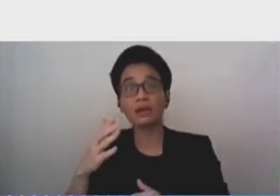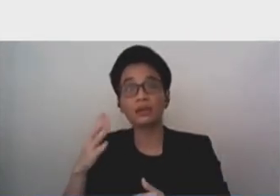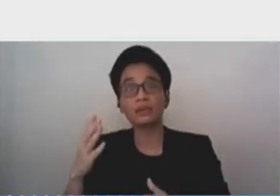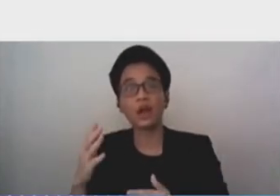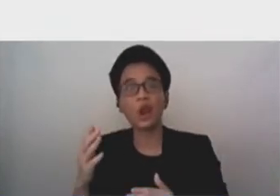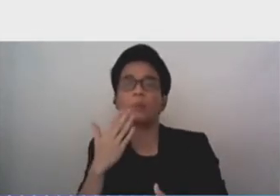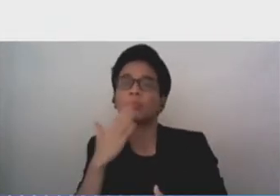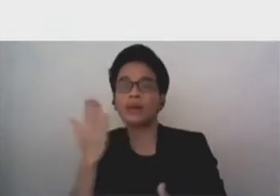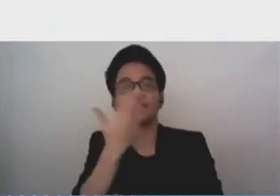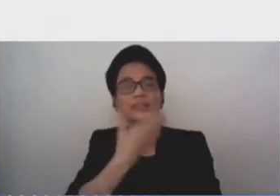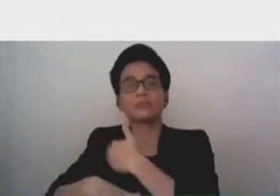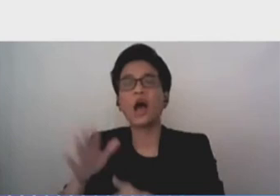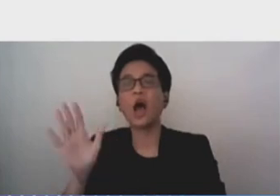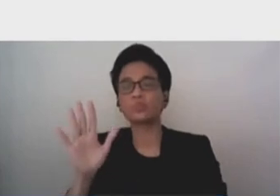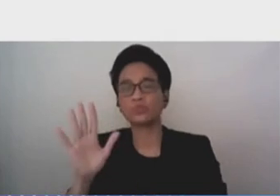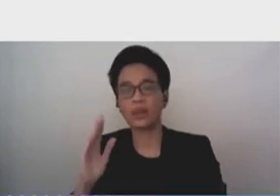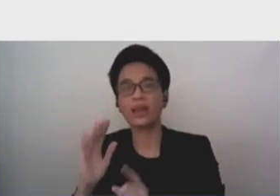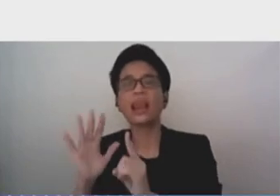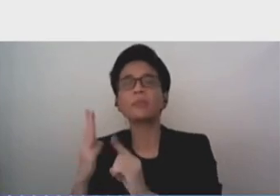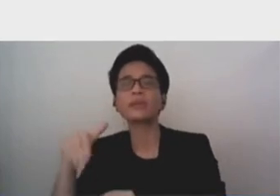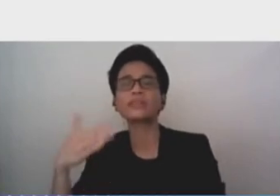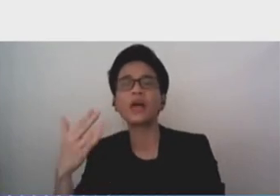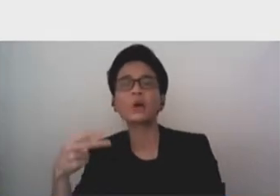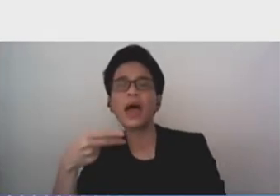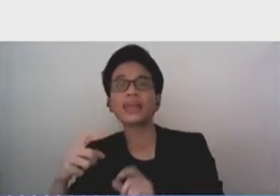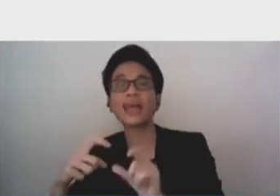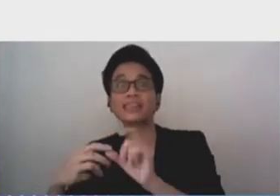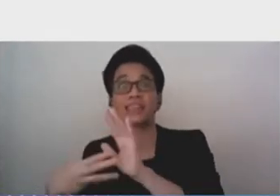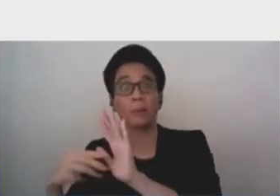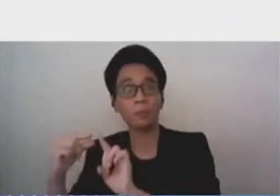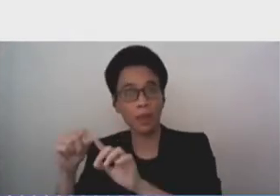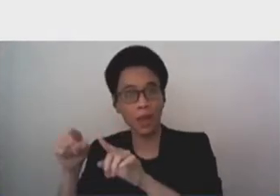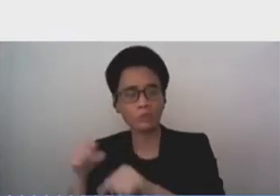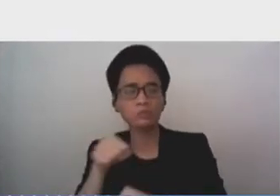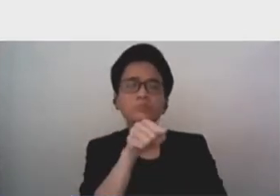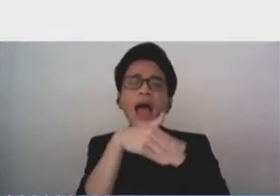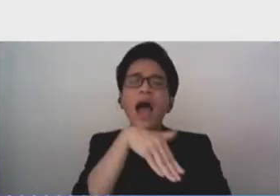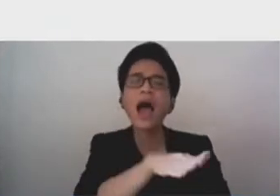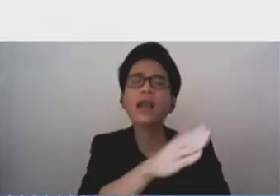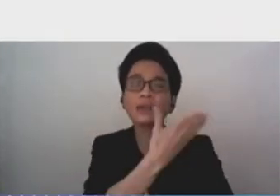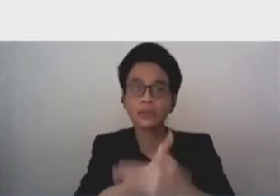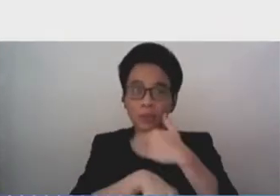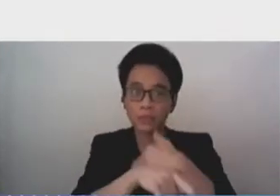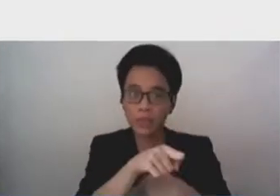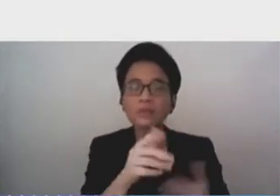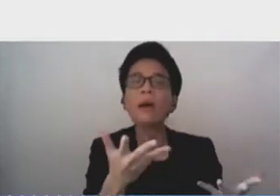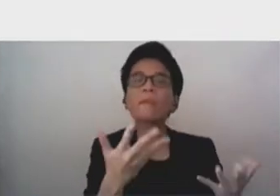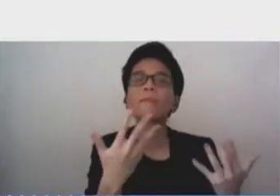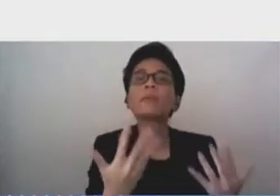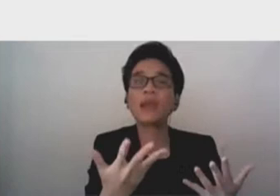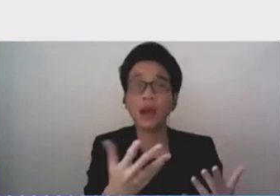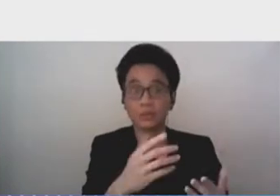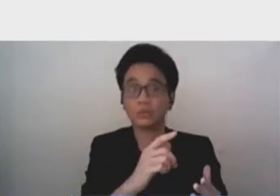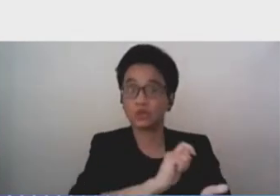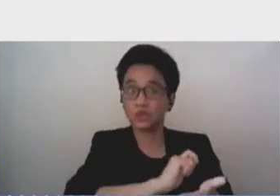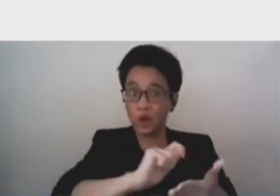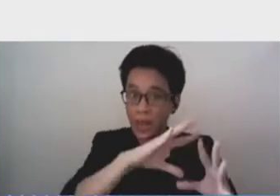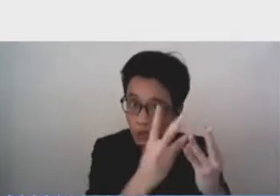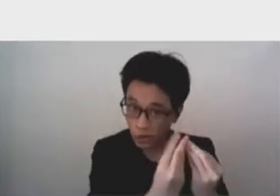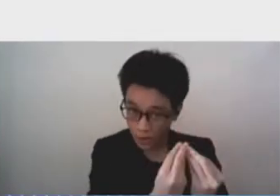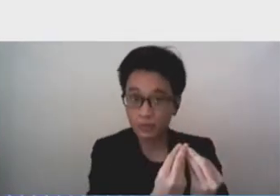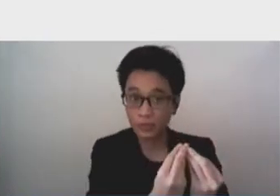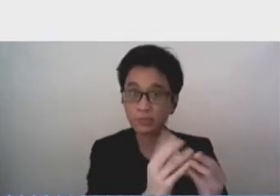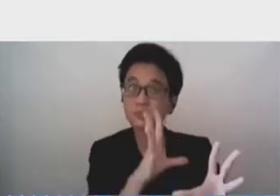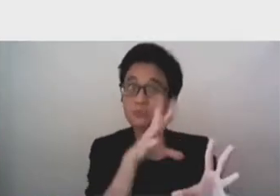tahu dulu pertama apakah anak ibu sekarang sudah terjun ke sekolah inklusif atau mungkin di sekolah